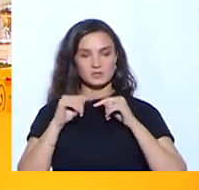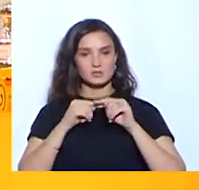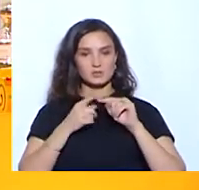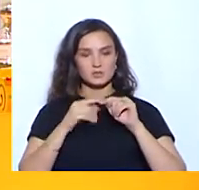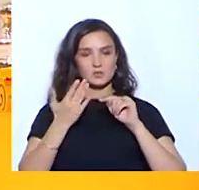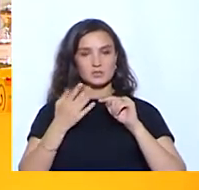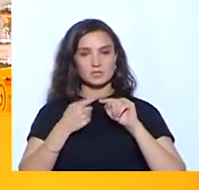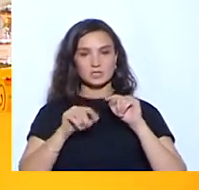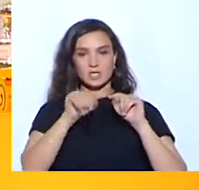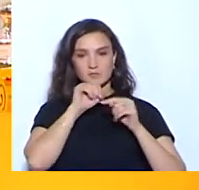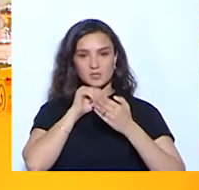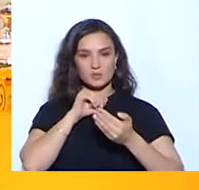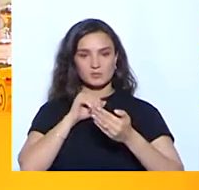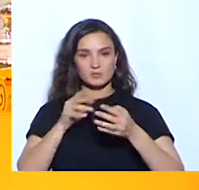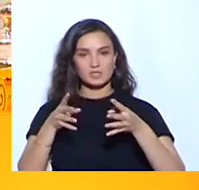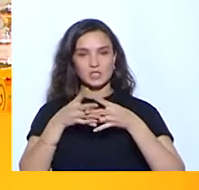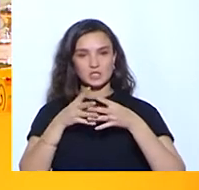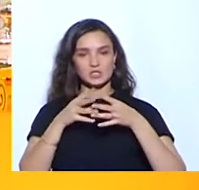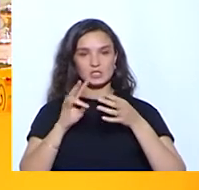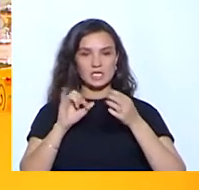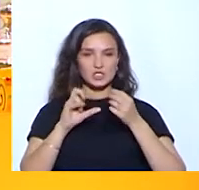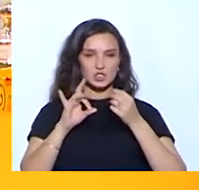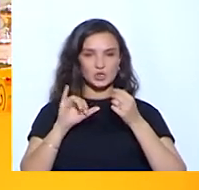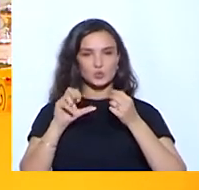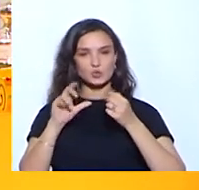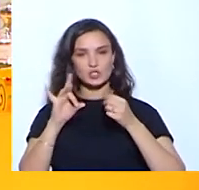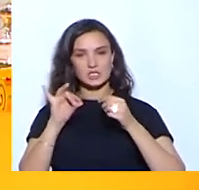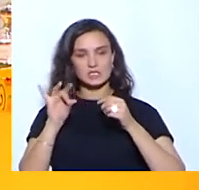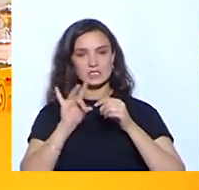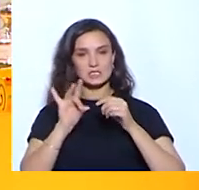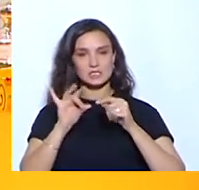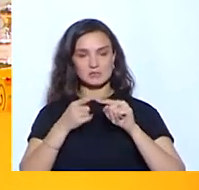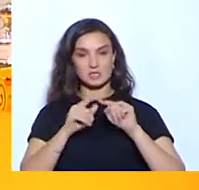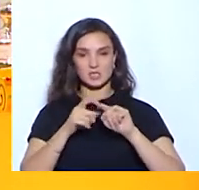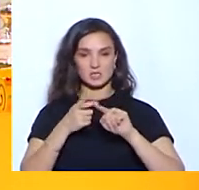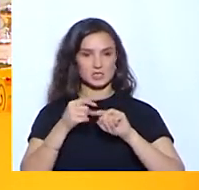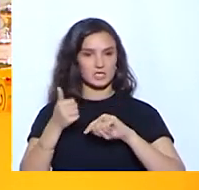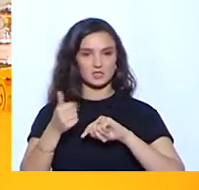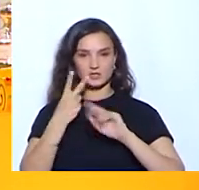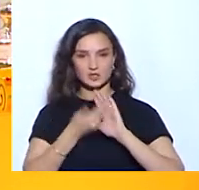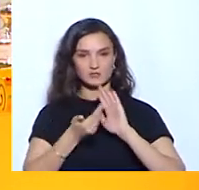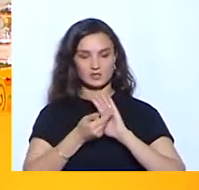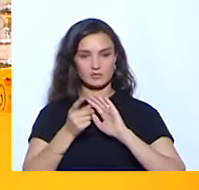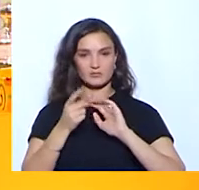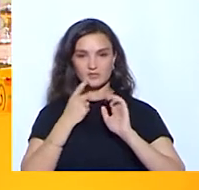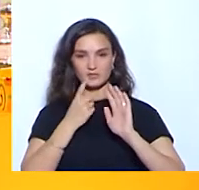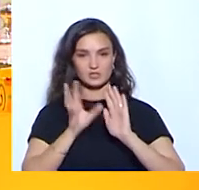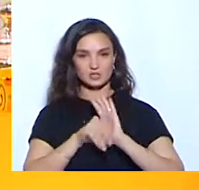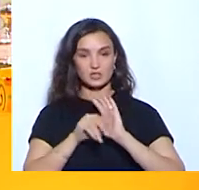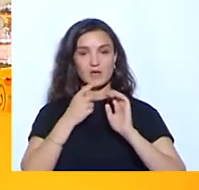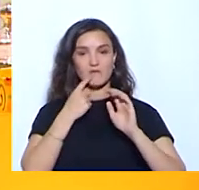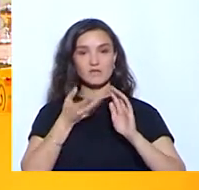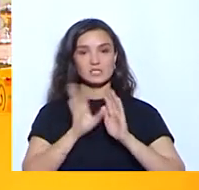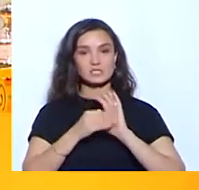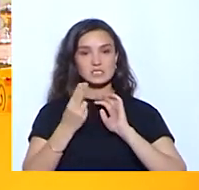რომელთა დამსახურებით ნაჯერი და უჯერი ცხიმოვანი კომპონენტი არის ძალიან კარგად წარმოდგენილი კვერცხში.